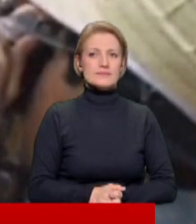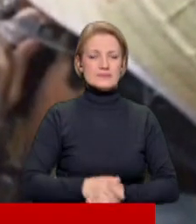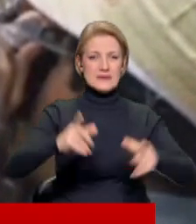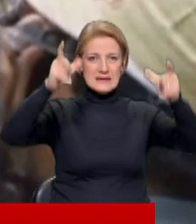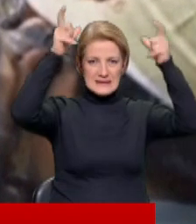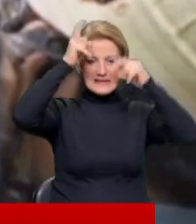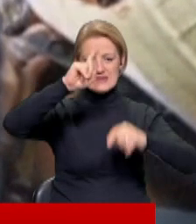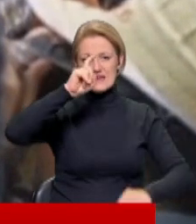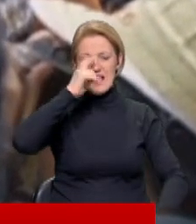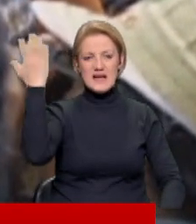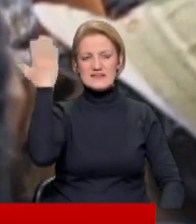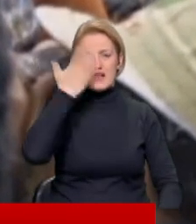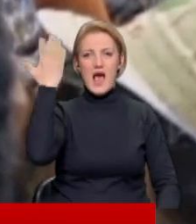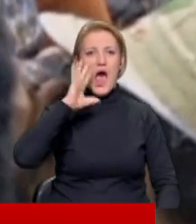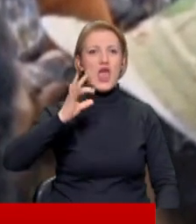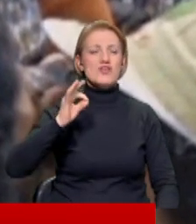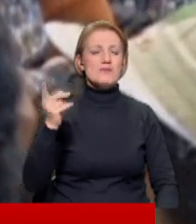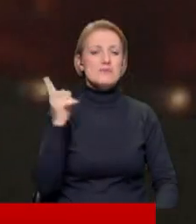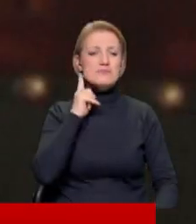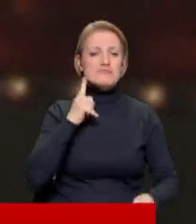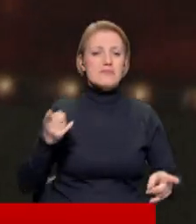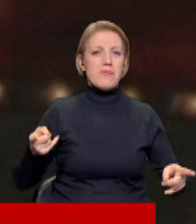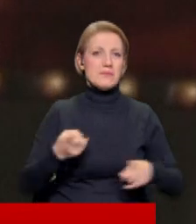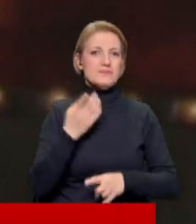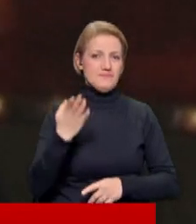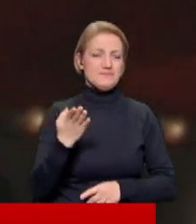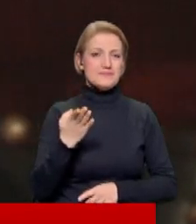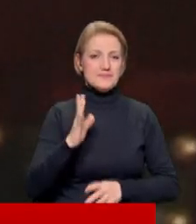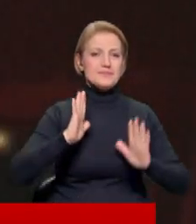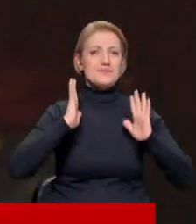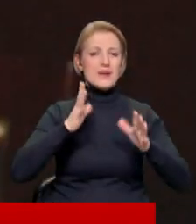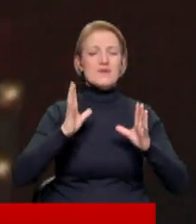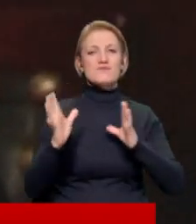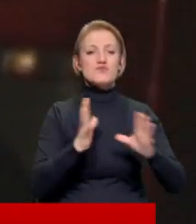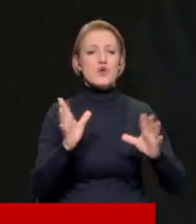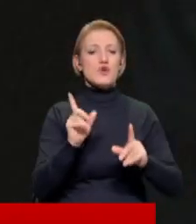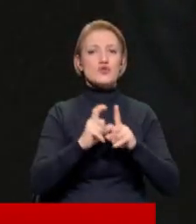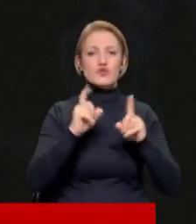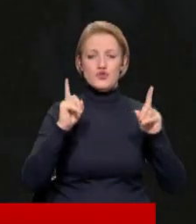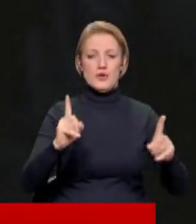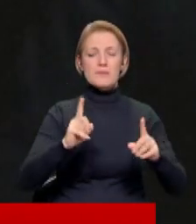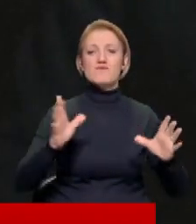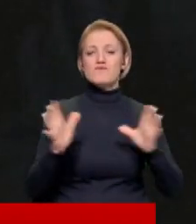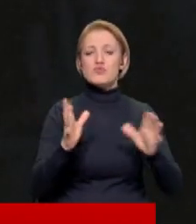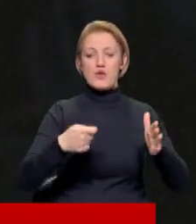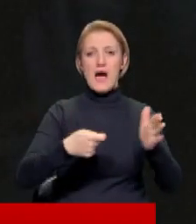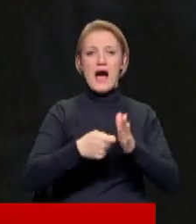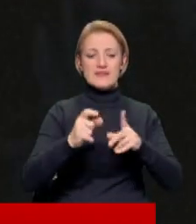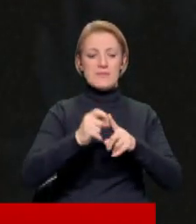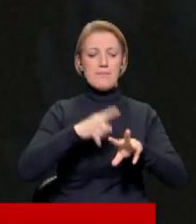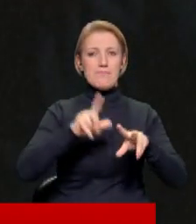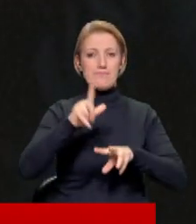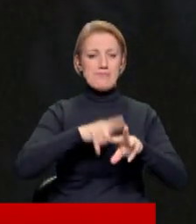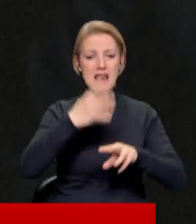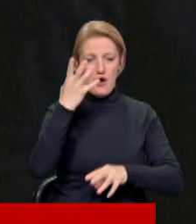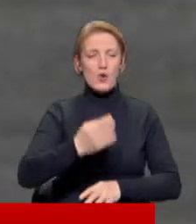Taçsız kral, siyah inci. Daha birçok lakabı vardı Pele'nin. Hatta aktif futbolculuğu döneminde futbolun adı Pele olsun